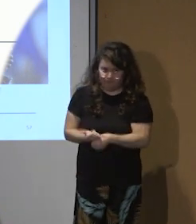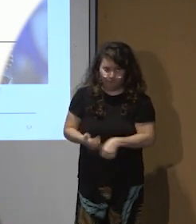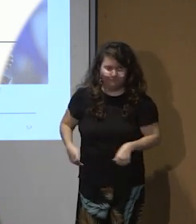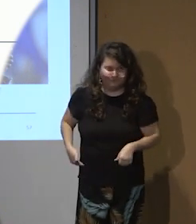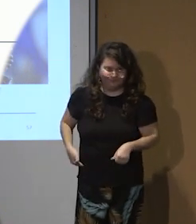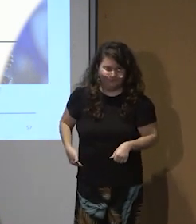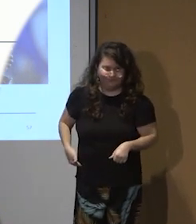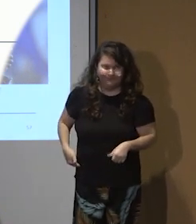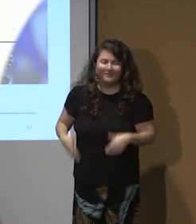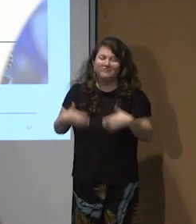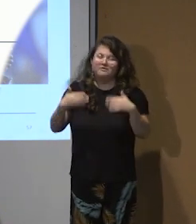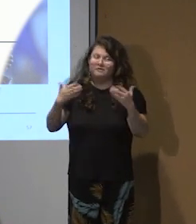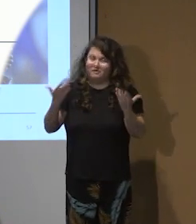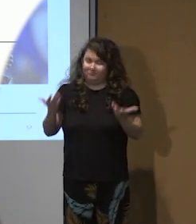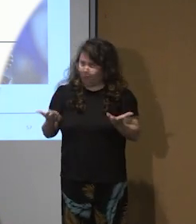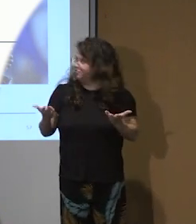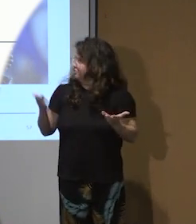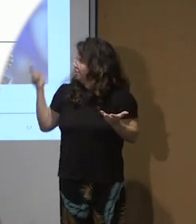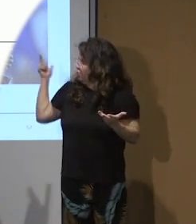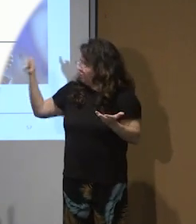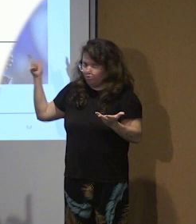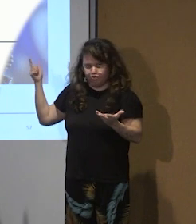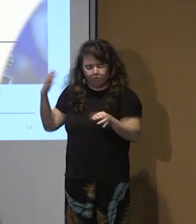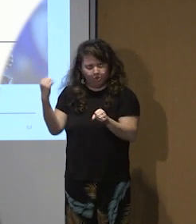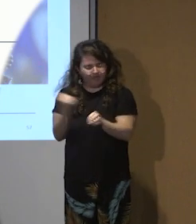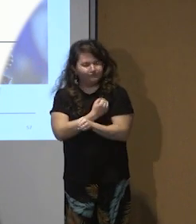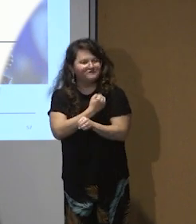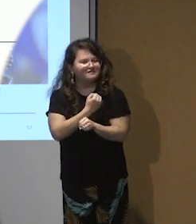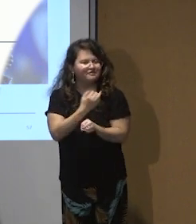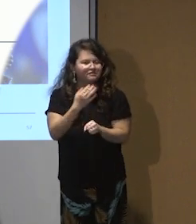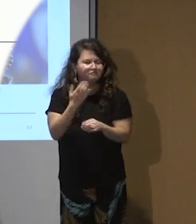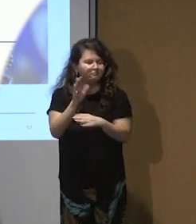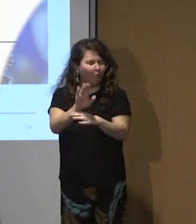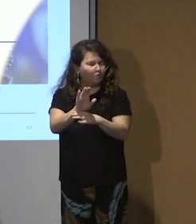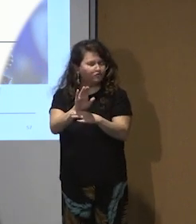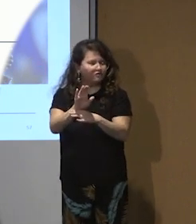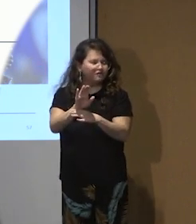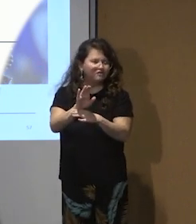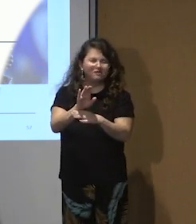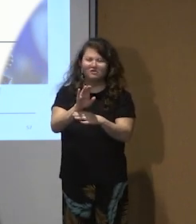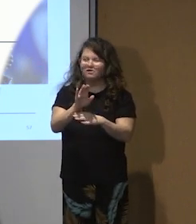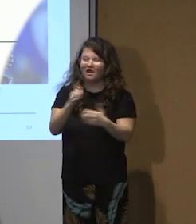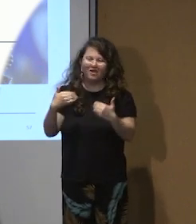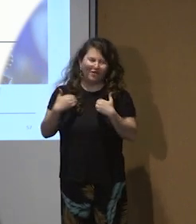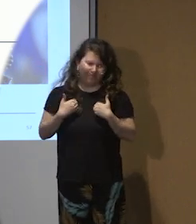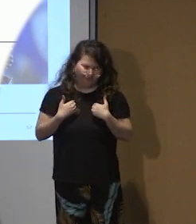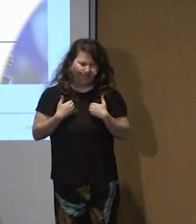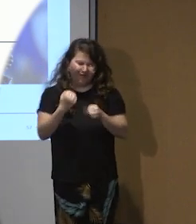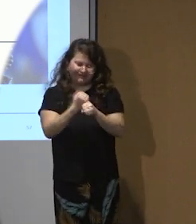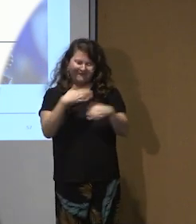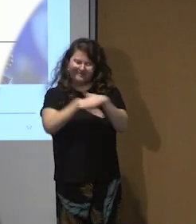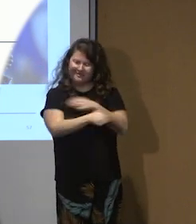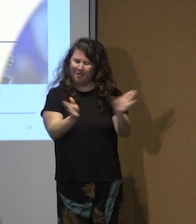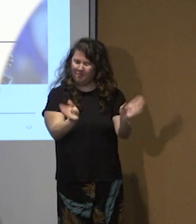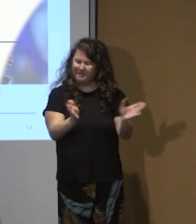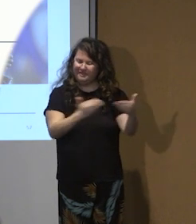Tout ça pour dire que finalement, eux, ils y arrivent. Alors, on ne va pas vous dire, je suis aussi dans le service d'orthopédie au CHU,